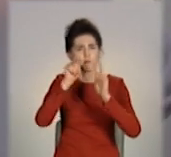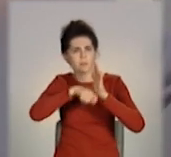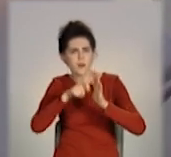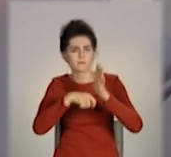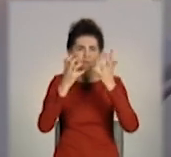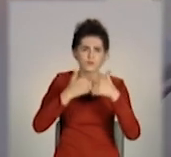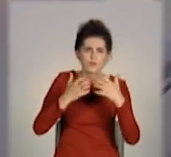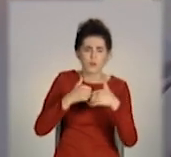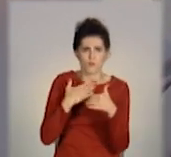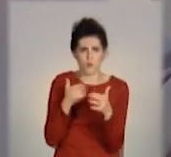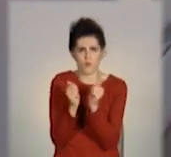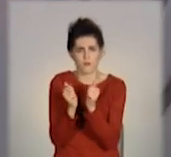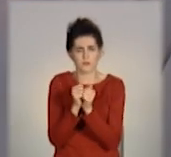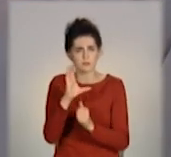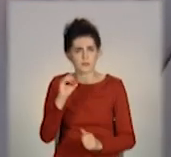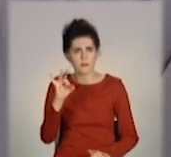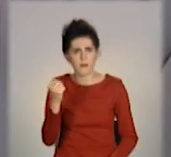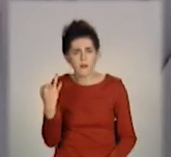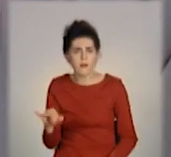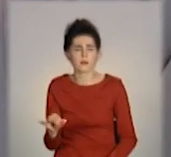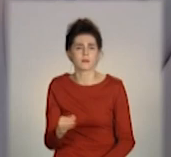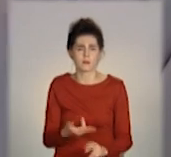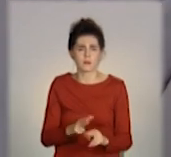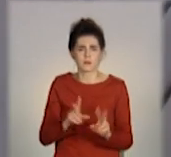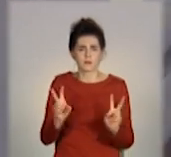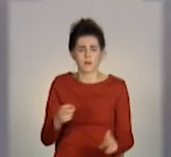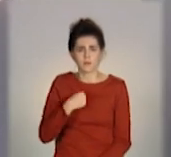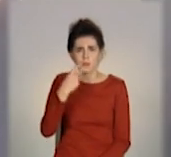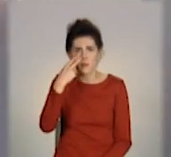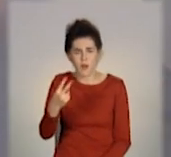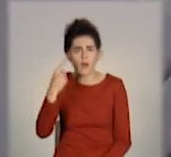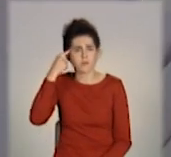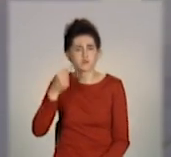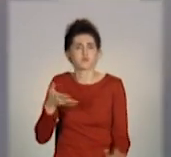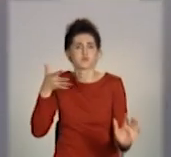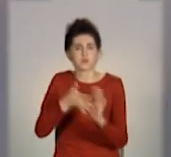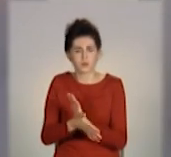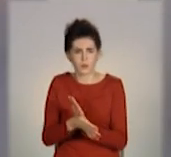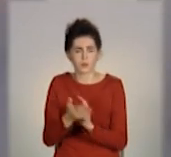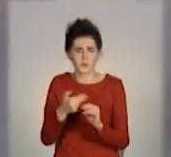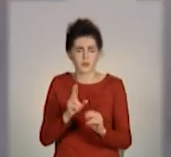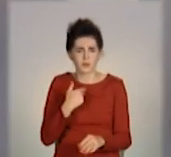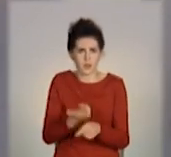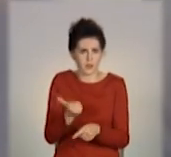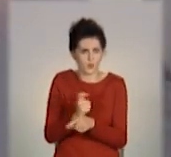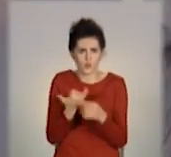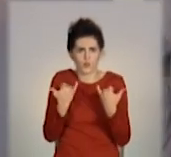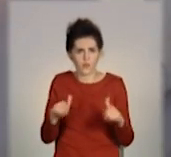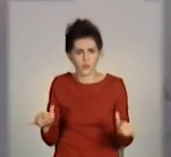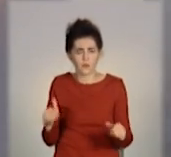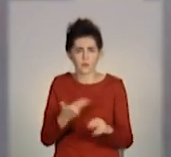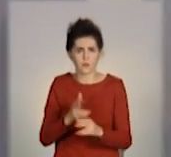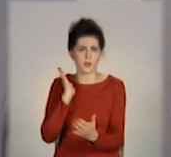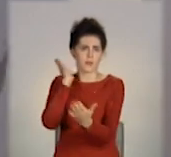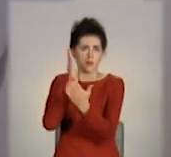тут, ось для сарайчика поставили. Потім, ми потім вже побачили в родительському дворі теж. І пішло